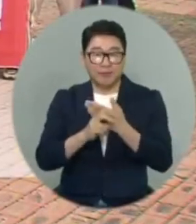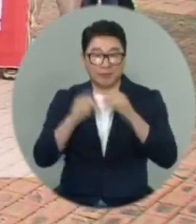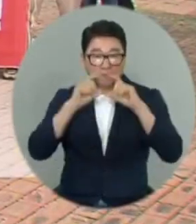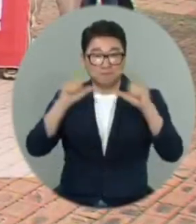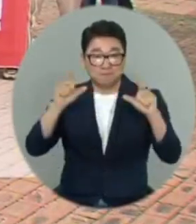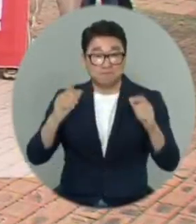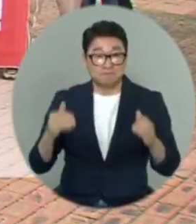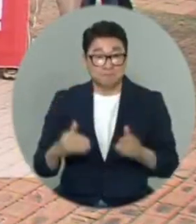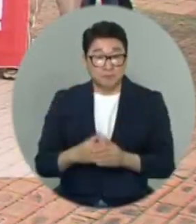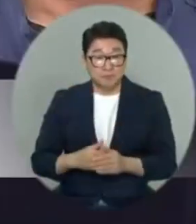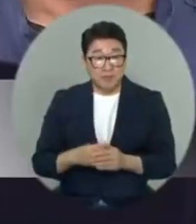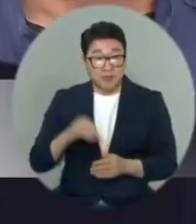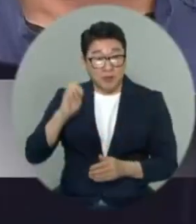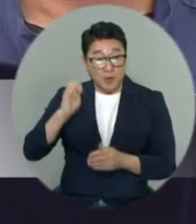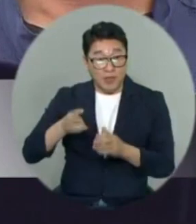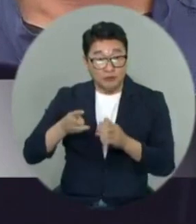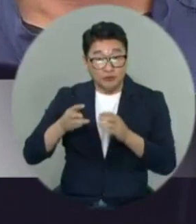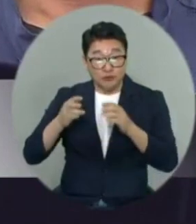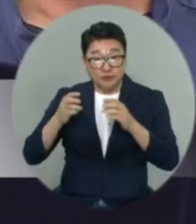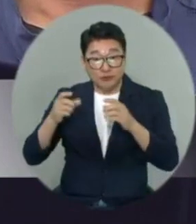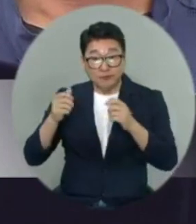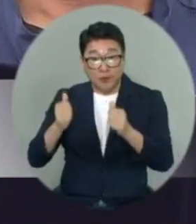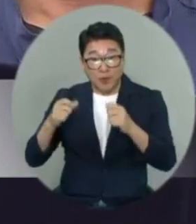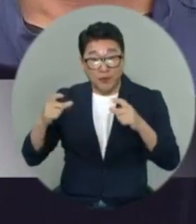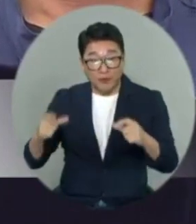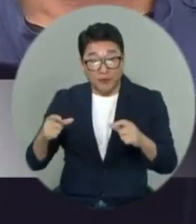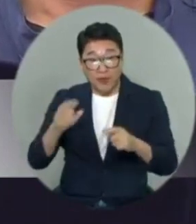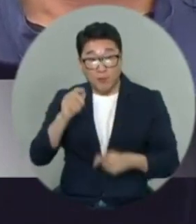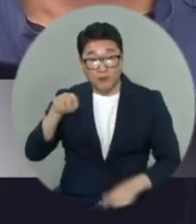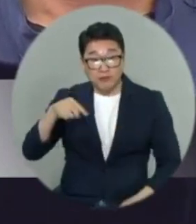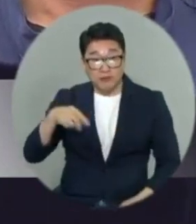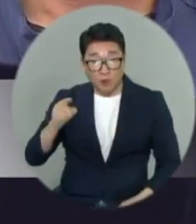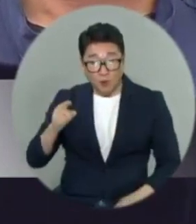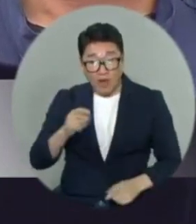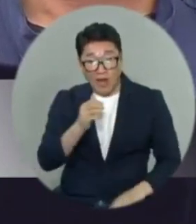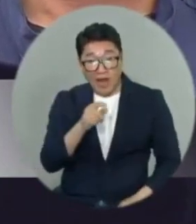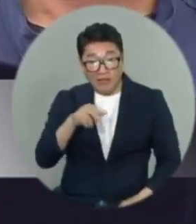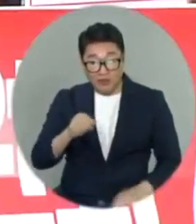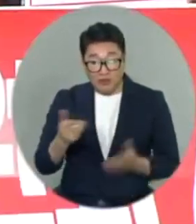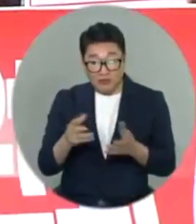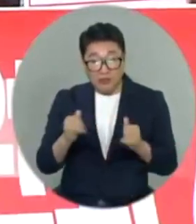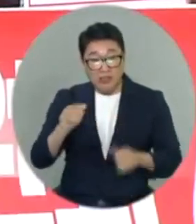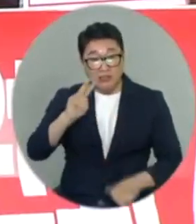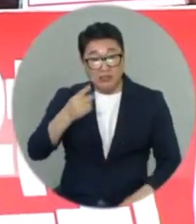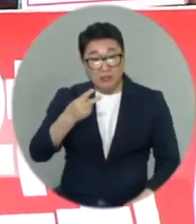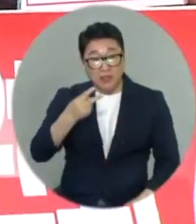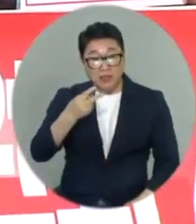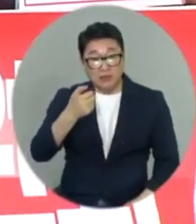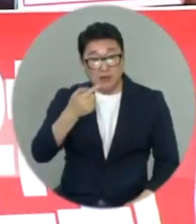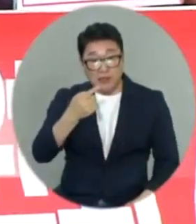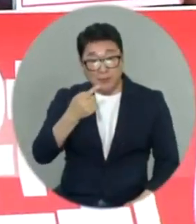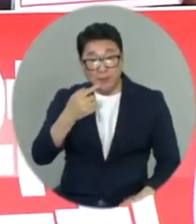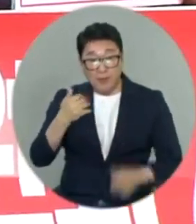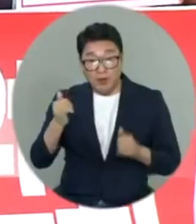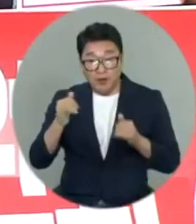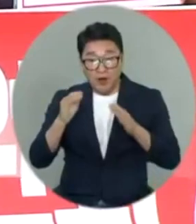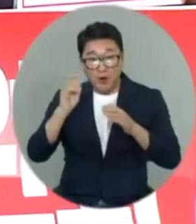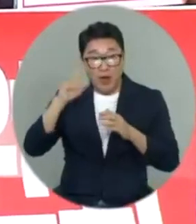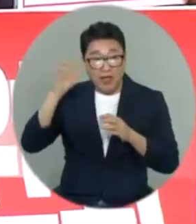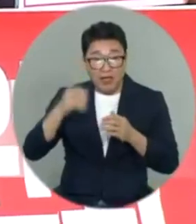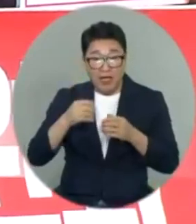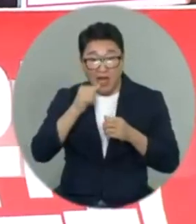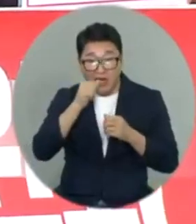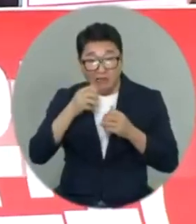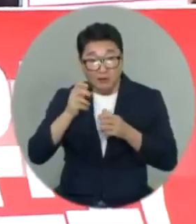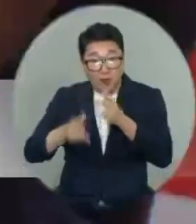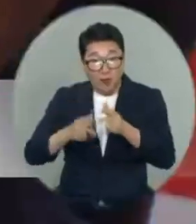판단했습니다. 광주지법 순천지원은 오늘 포스코 사내 하청지회 조합원 261명이 광양제철소